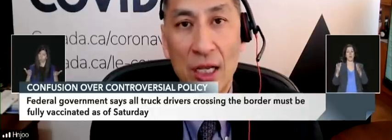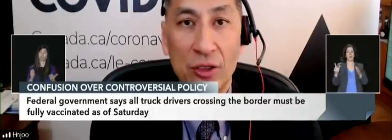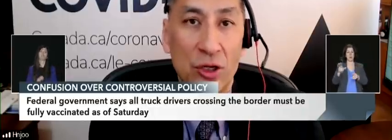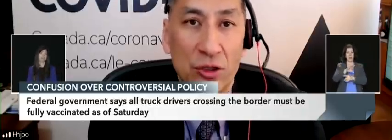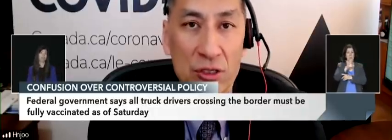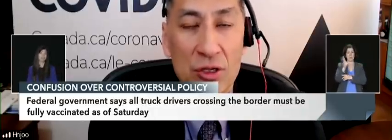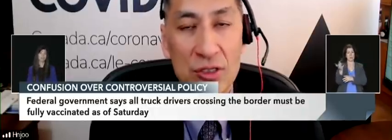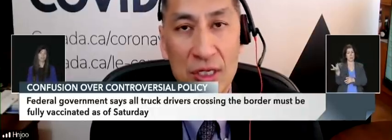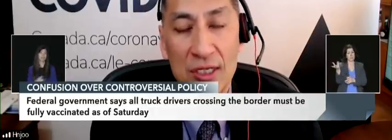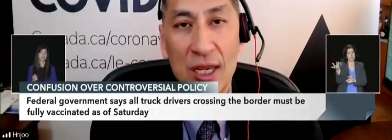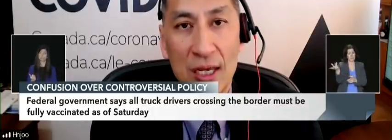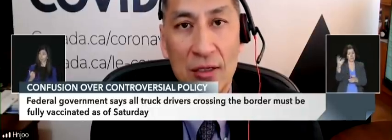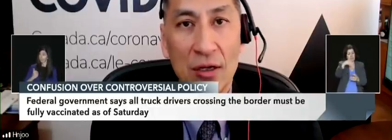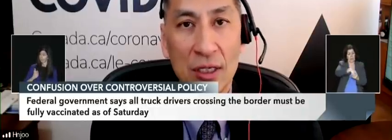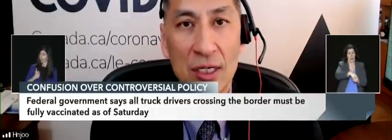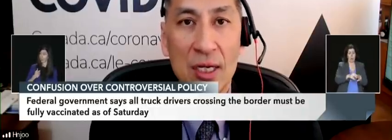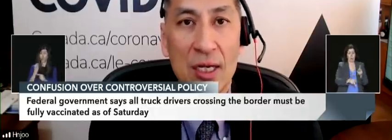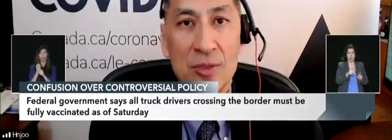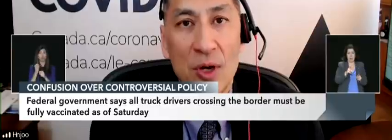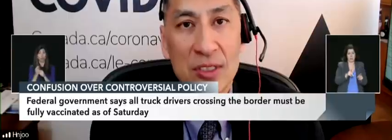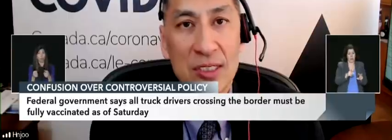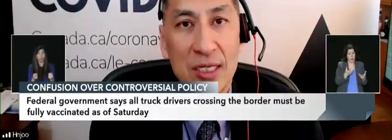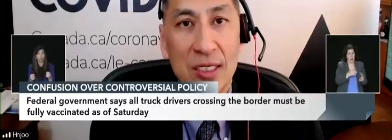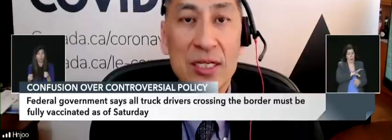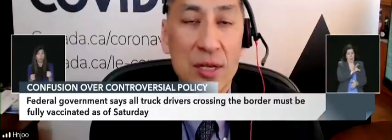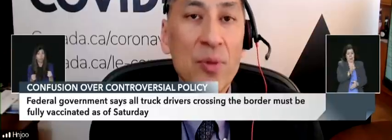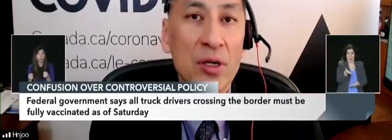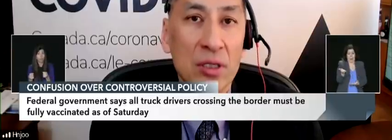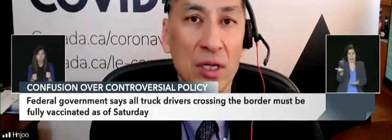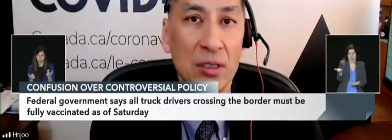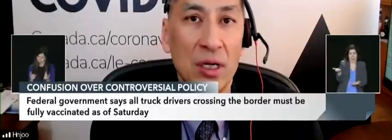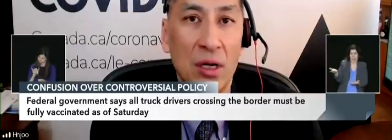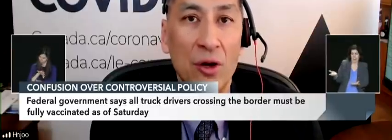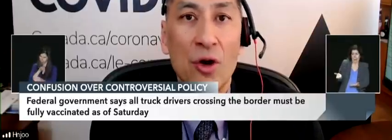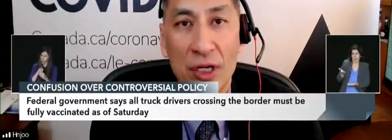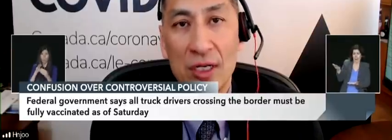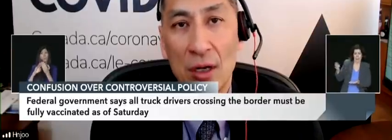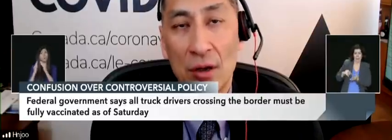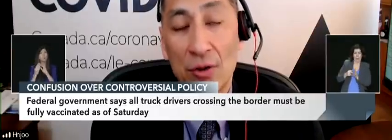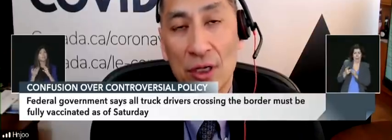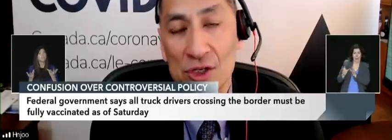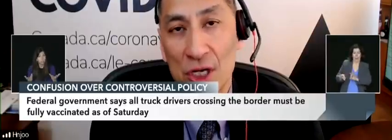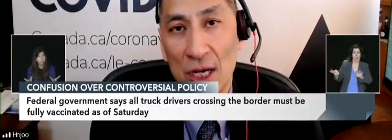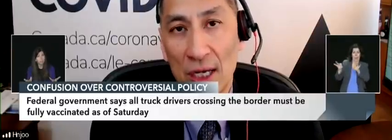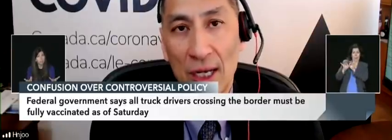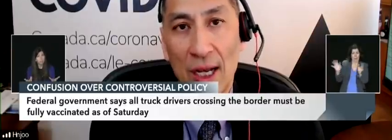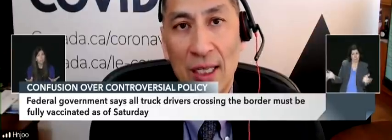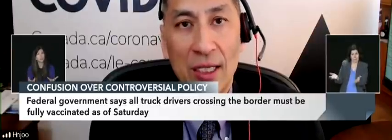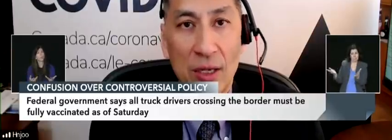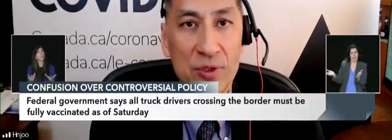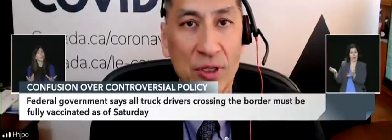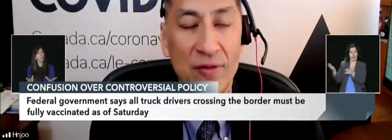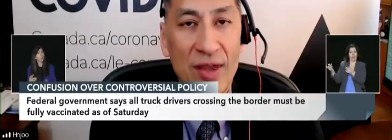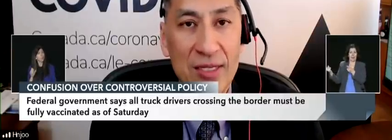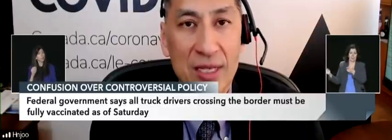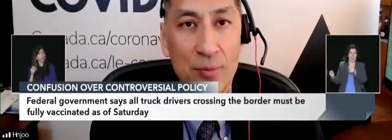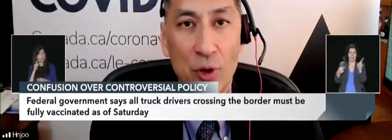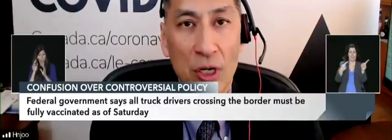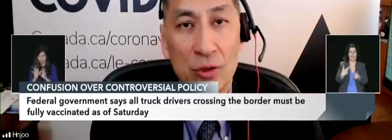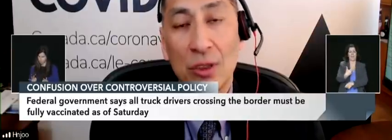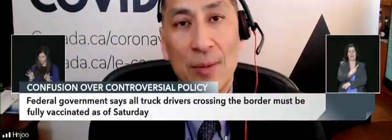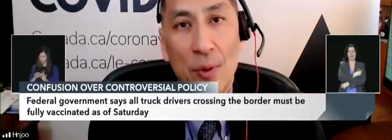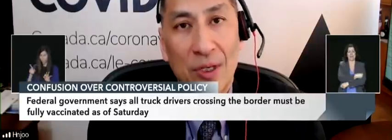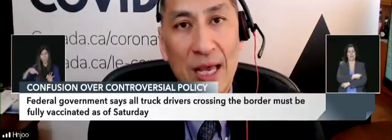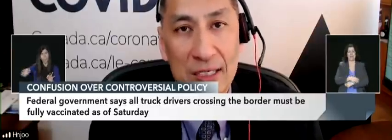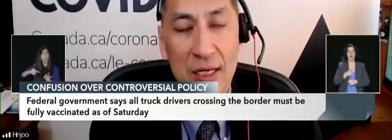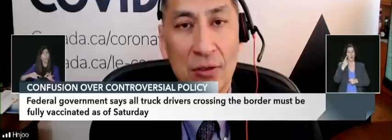générale, de notre société donc je pense que c'est très important d'encourager l'adoption des vaccins